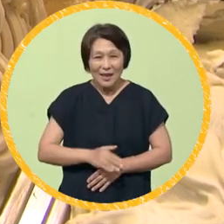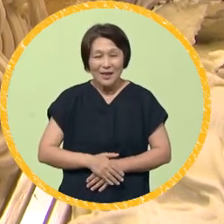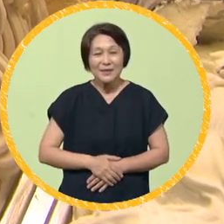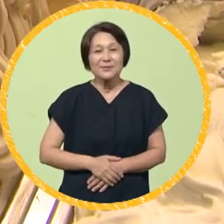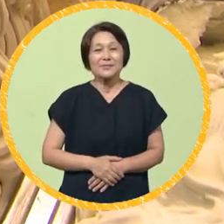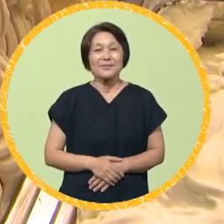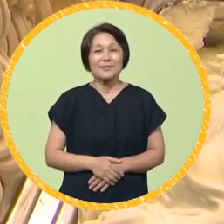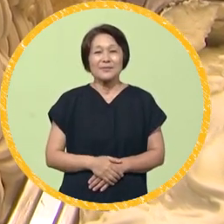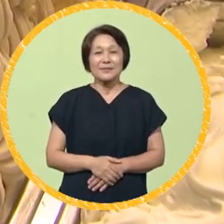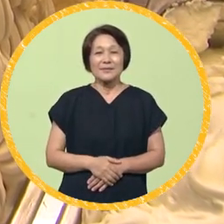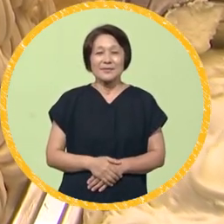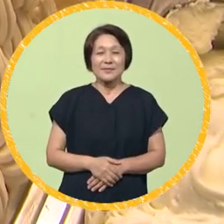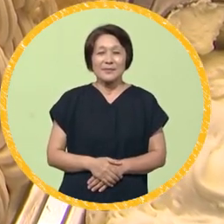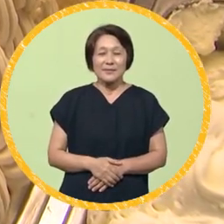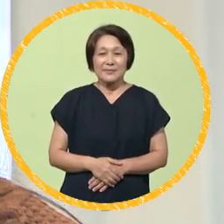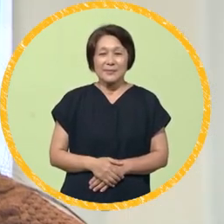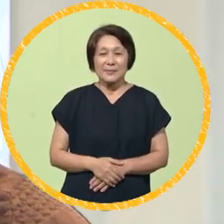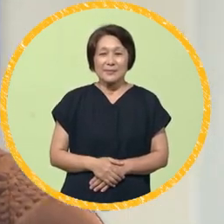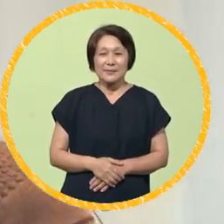い、